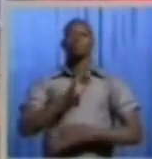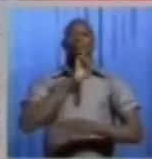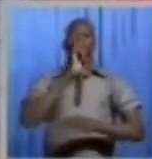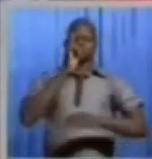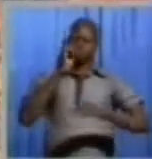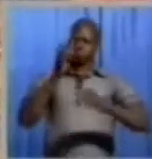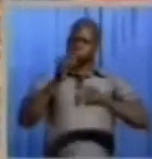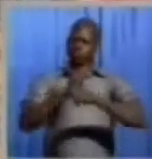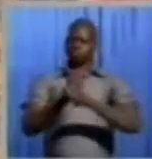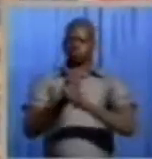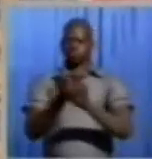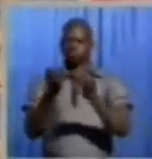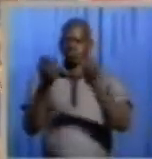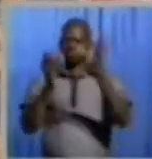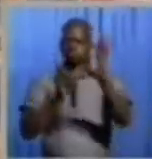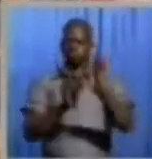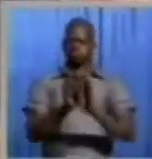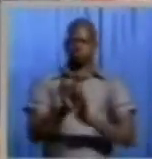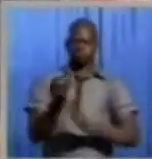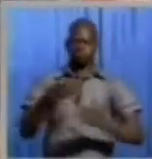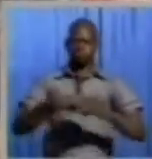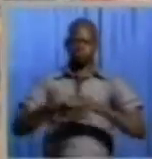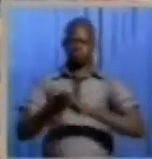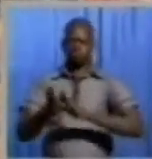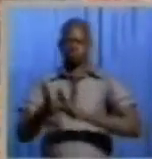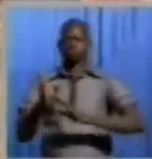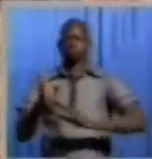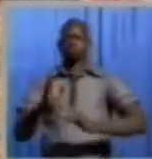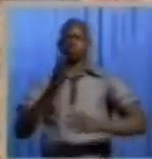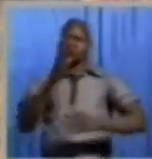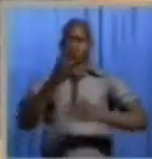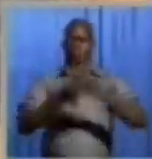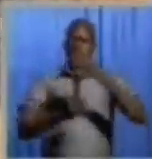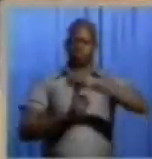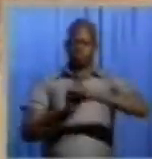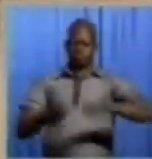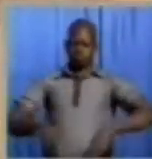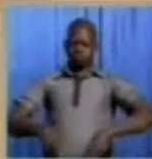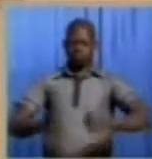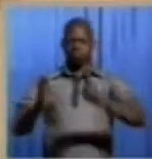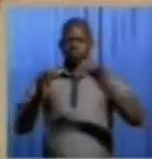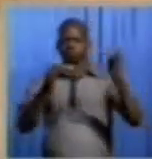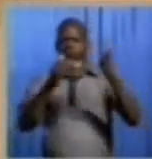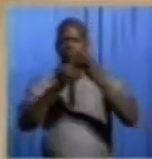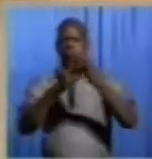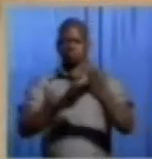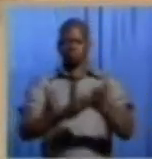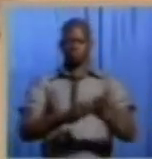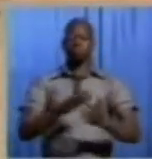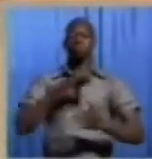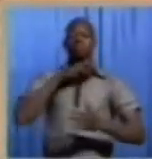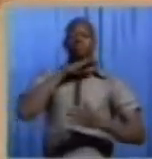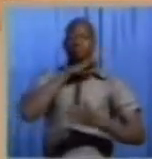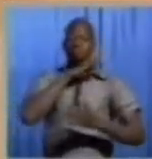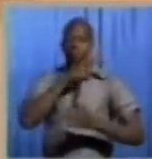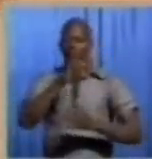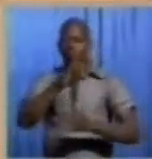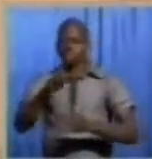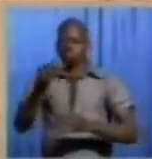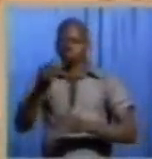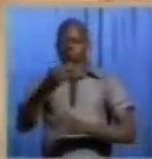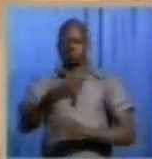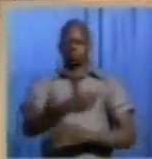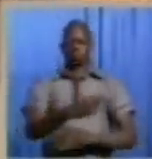dans plusieurs domaines, notamment dans celui de l'insécurité routière, la lutte contre l'insalubrité, le VIH-SIDA